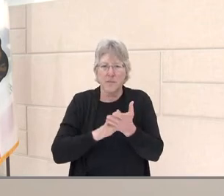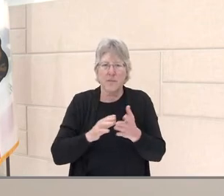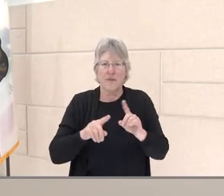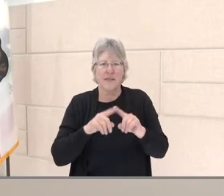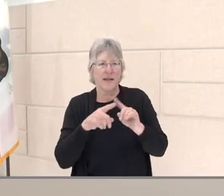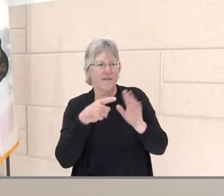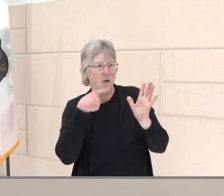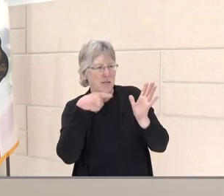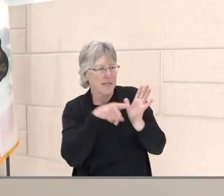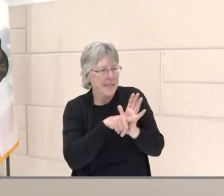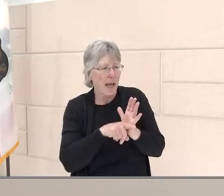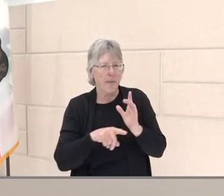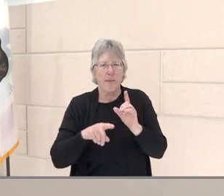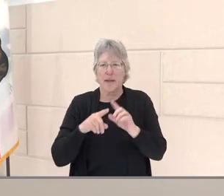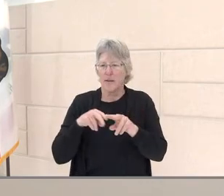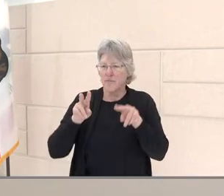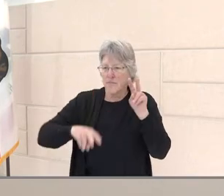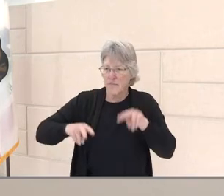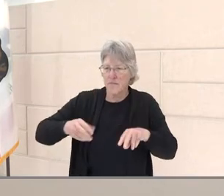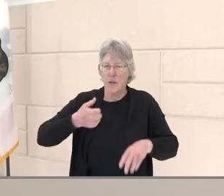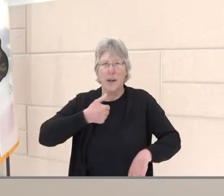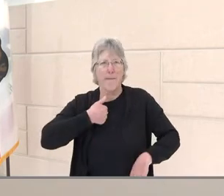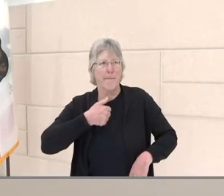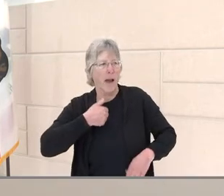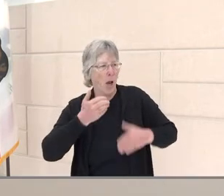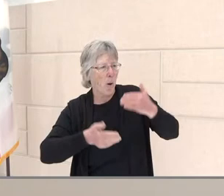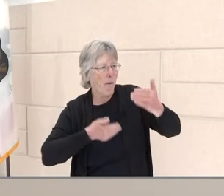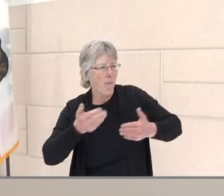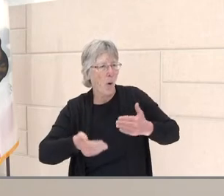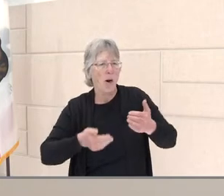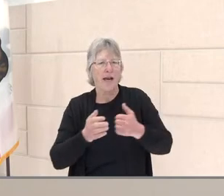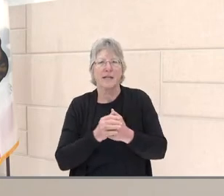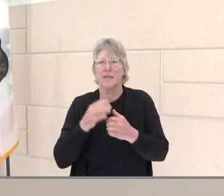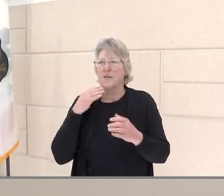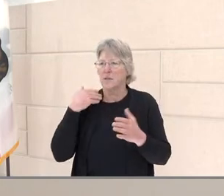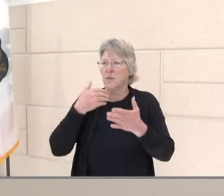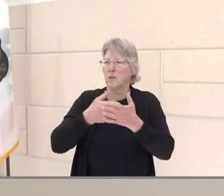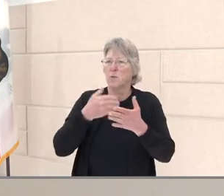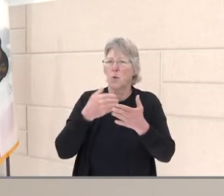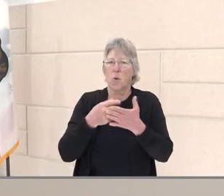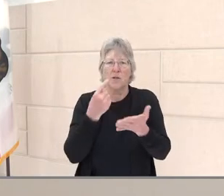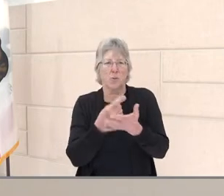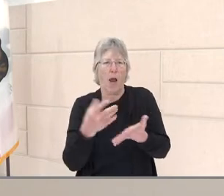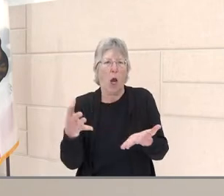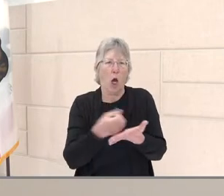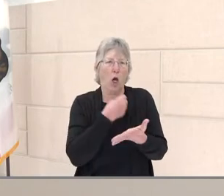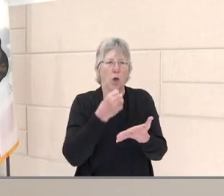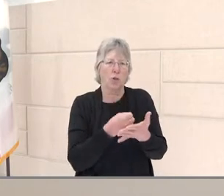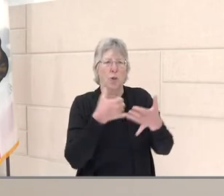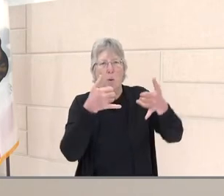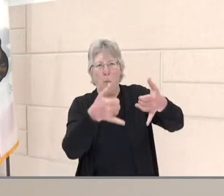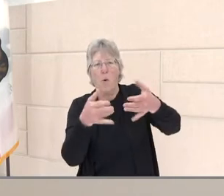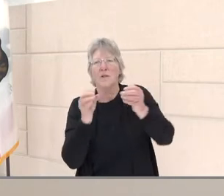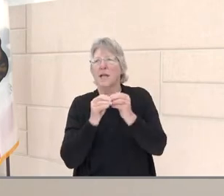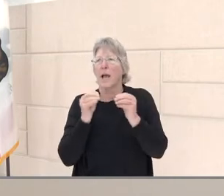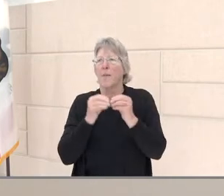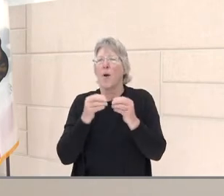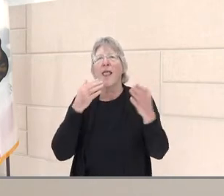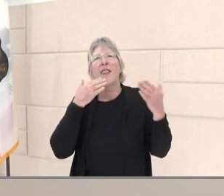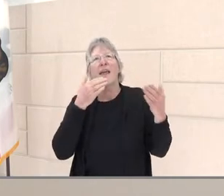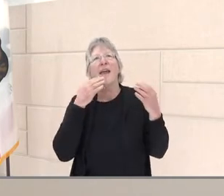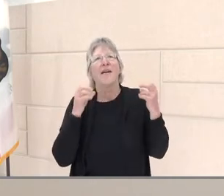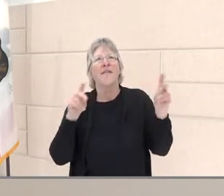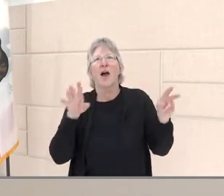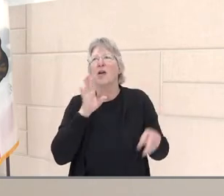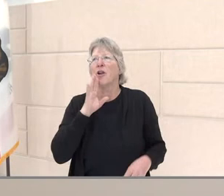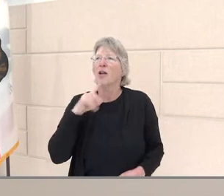ងរៀបចំជាគោលដៅសម្រាប់រៀនឲ្យបានជោគជ័យសម្រាប់ធ្វើយ៉ាងម៉េចគឺថារៀនទៅឲ្យបានបញ្ចប់ជាកម្មវិធី